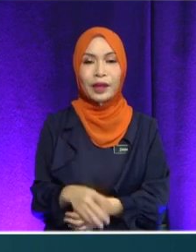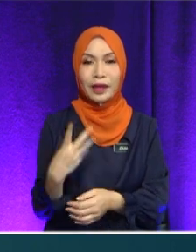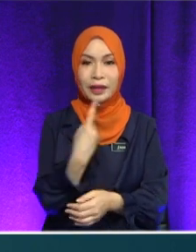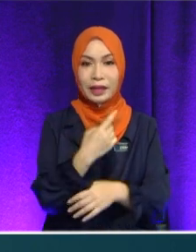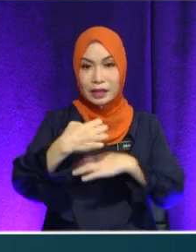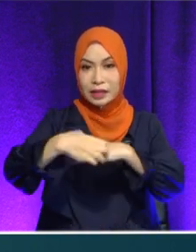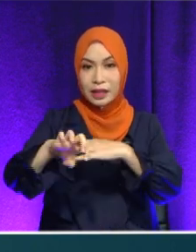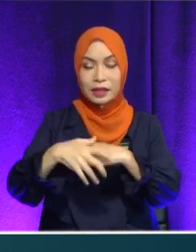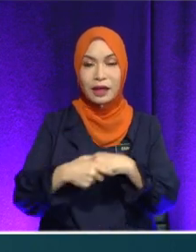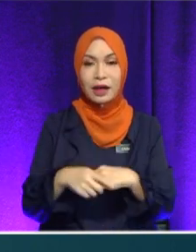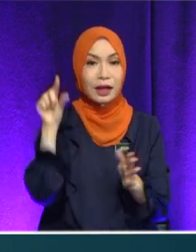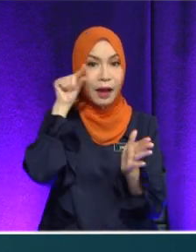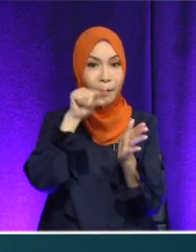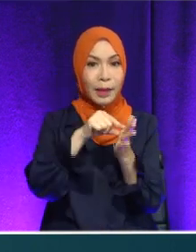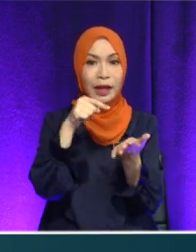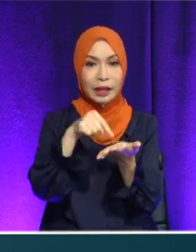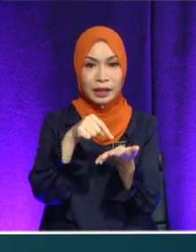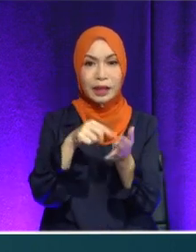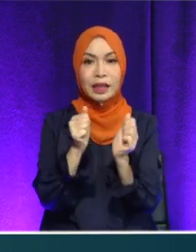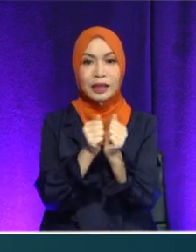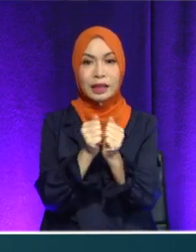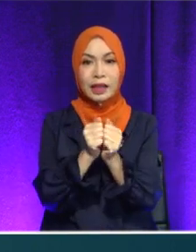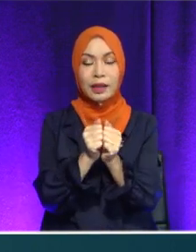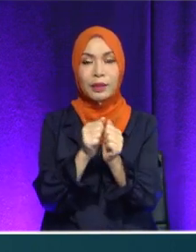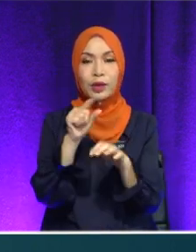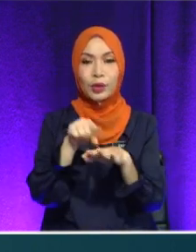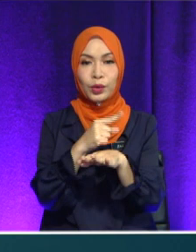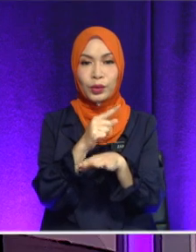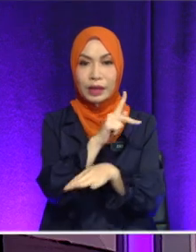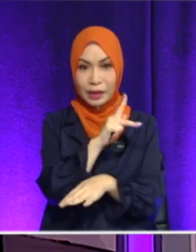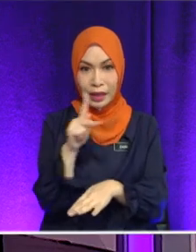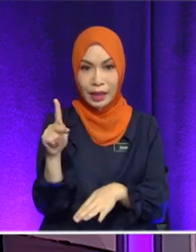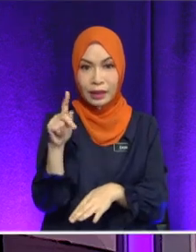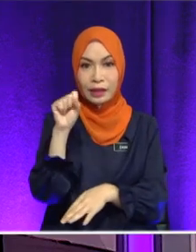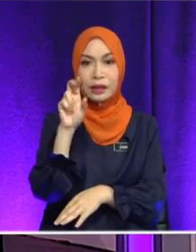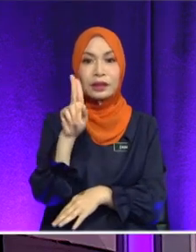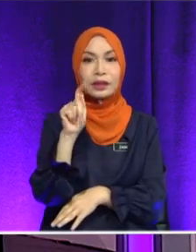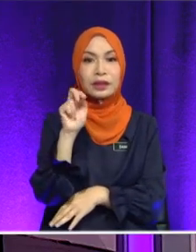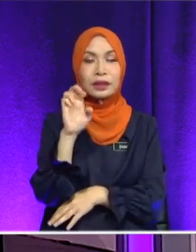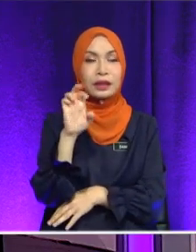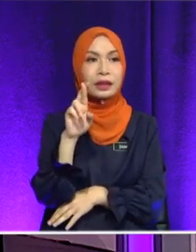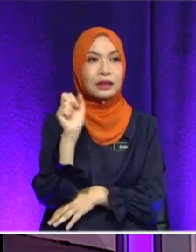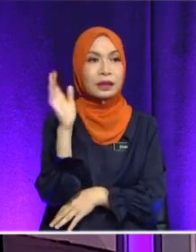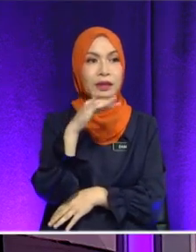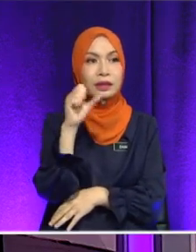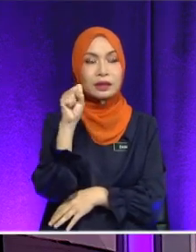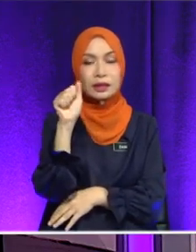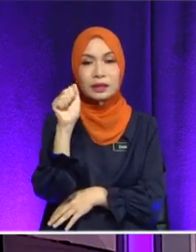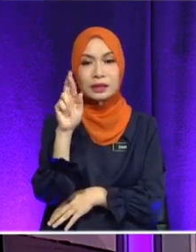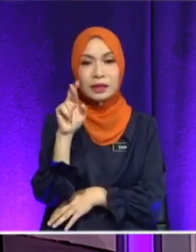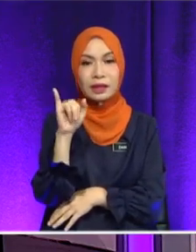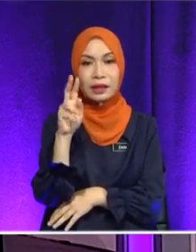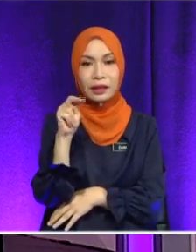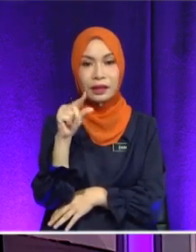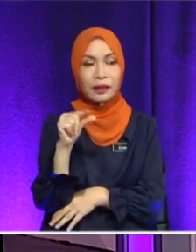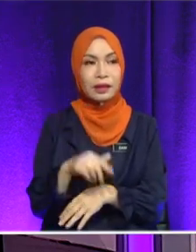ini telah dicetak eee dengan menggunakan situs saking Oke ini salah satu dan juga pada